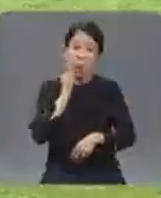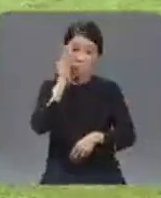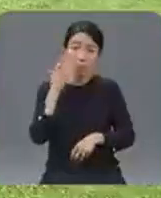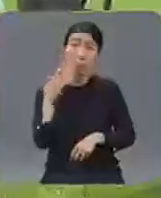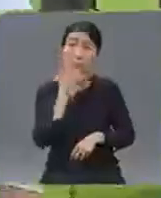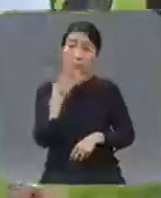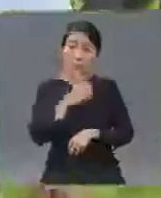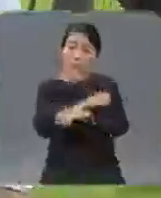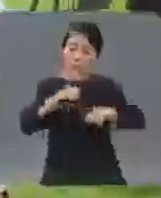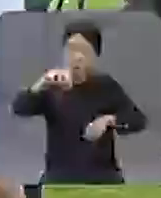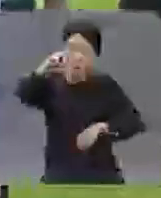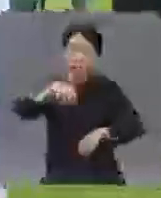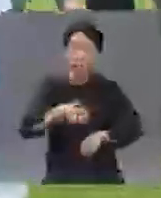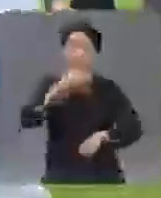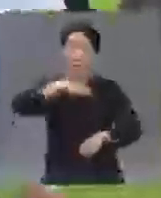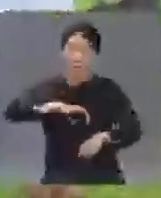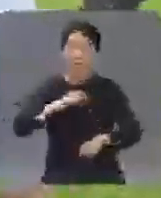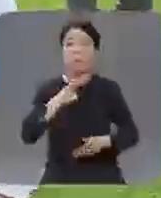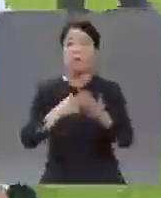체험했습니다 오세훈